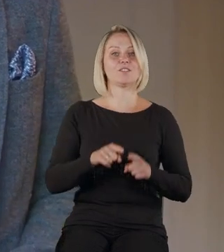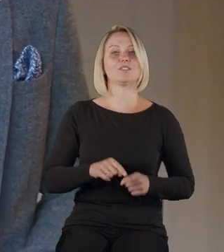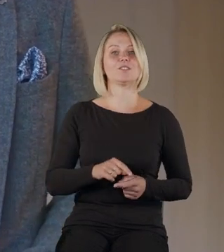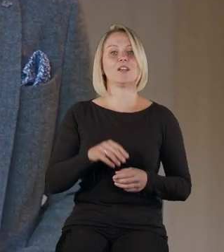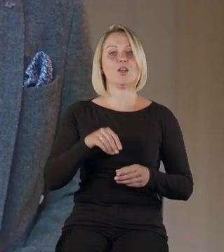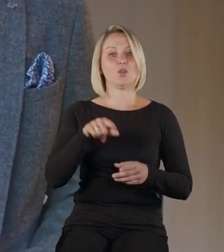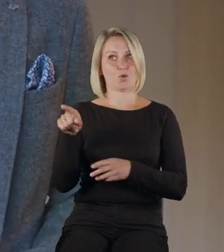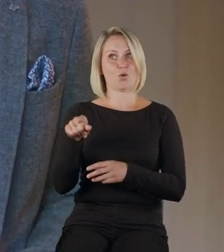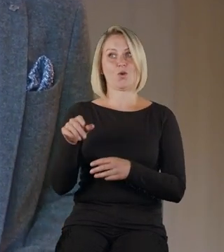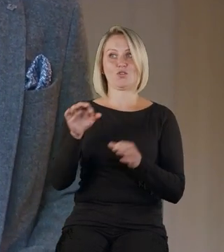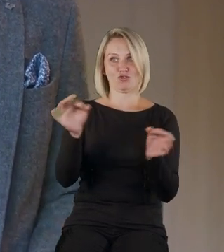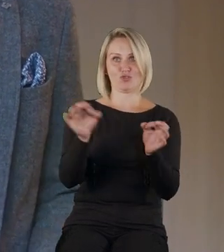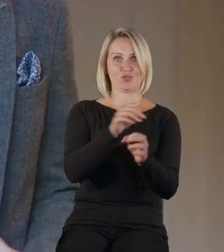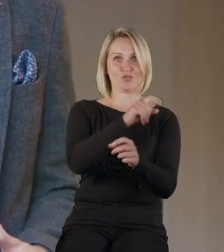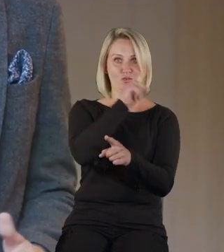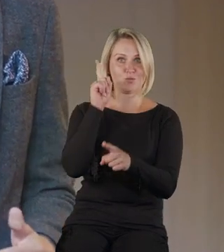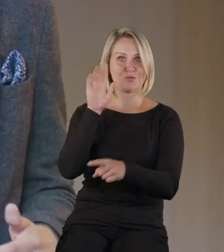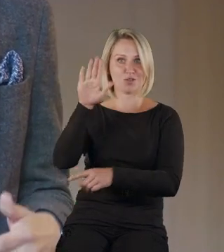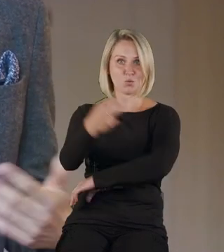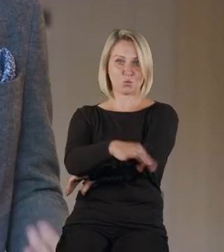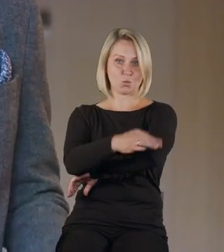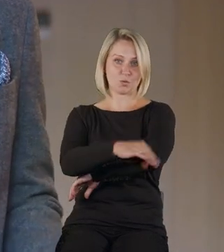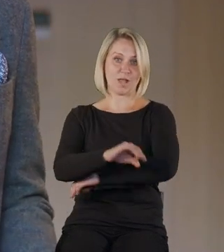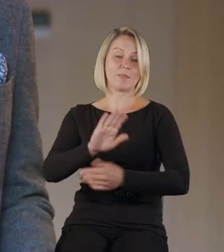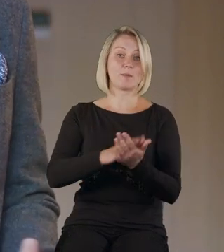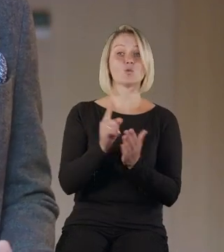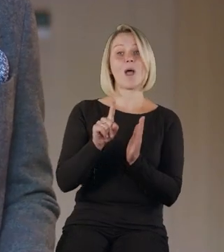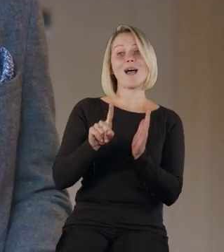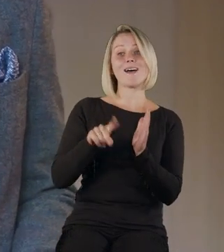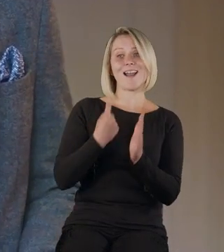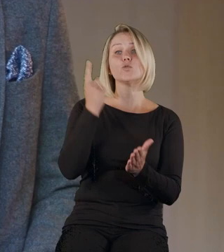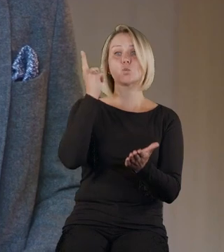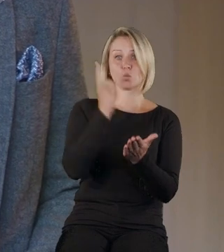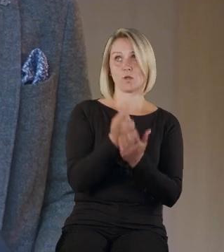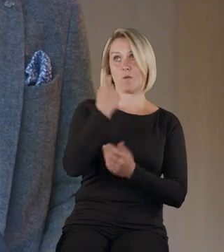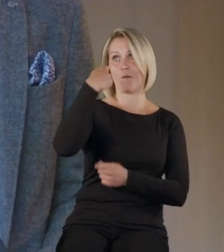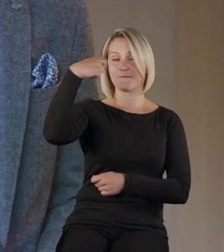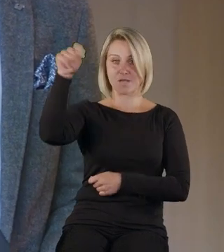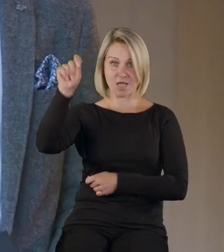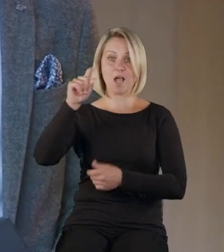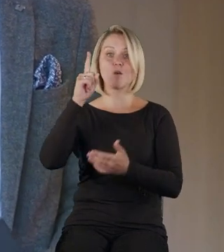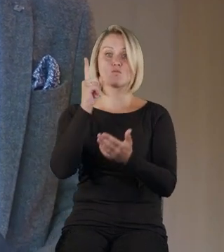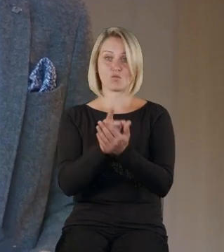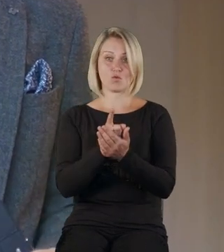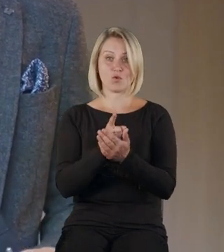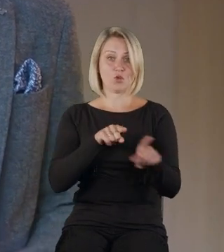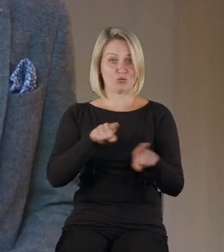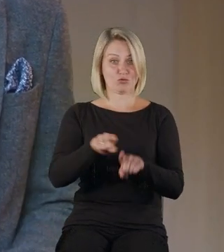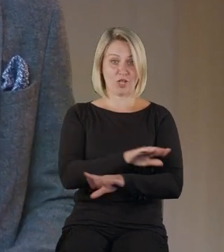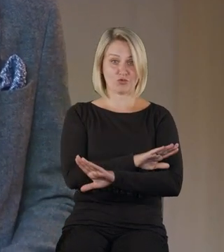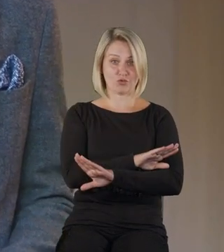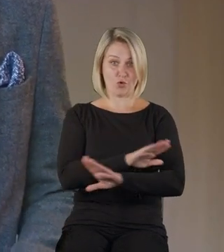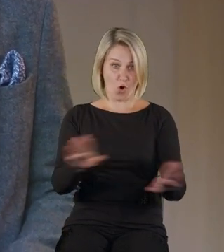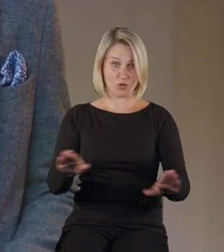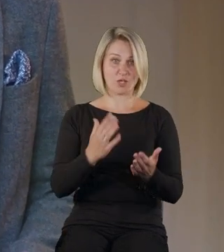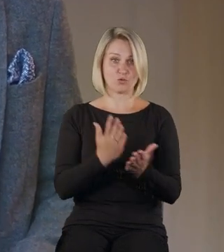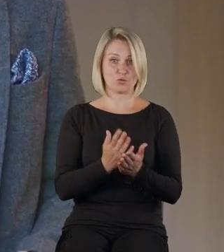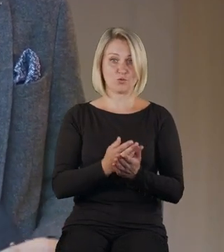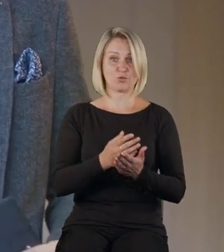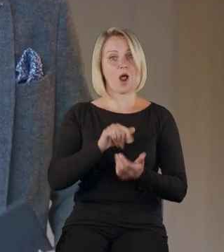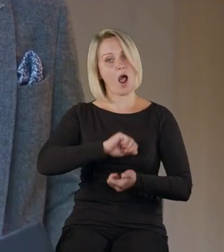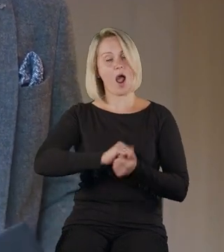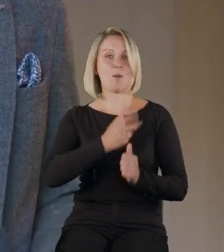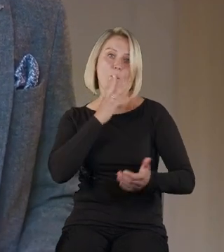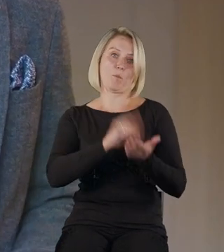również w imieniu naszych obecnych studentów, czy jeśli ktoś raz weźmie udział w takim wyjeździe, czy to oznacza, że już stracił wszystkie swoje szanse, czy być